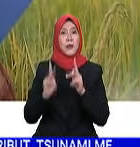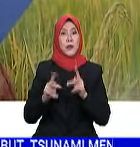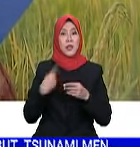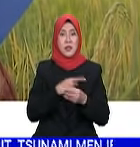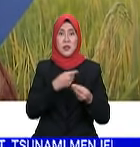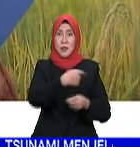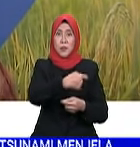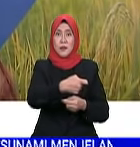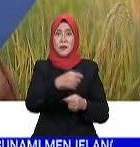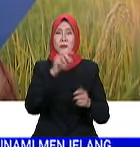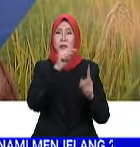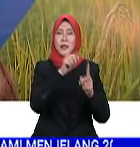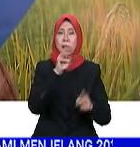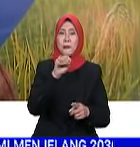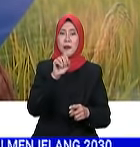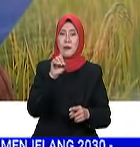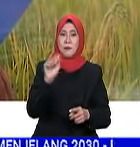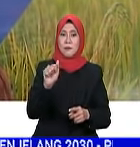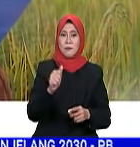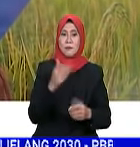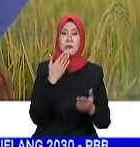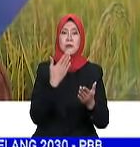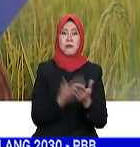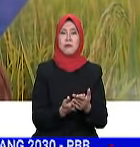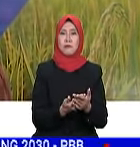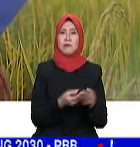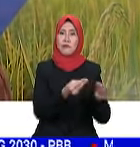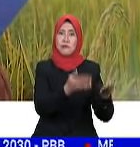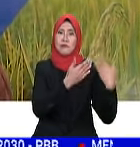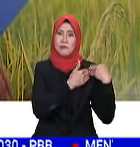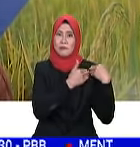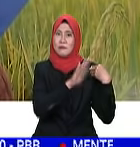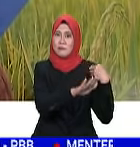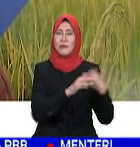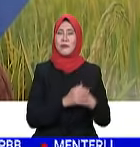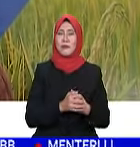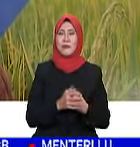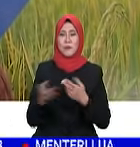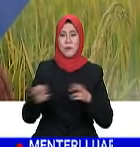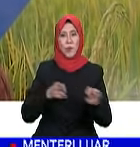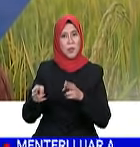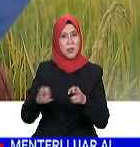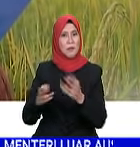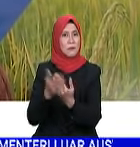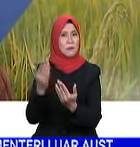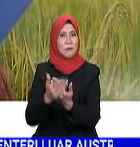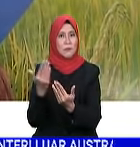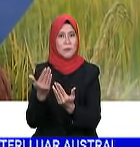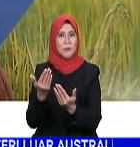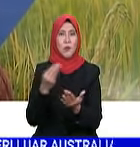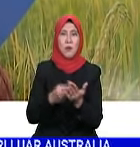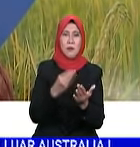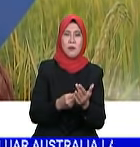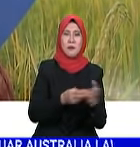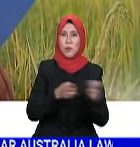mada, memang bagus. Memang bagus dan senang cara pengurusan, senang cara